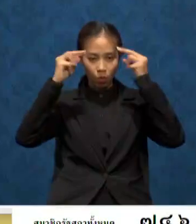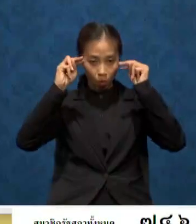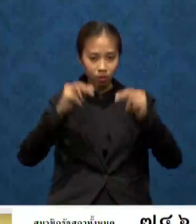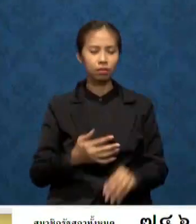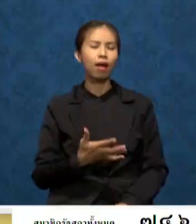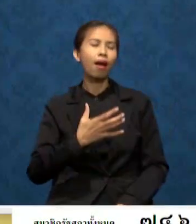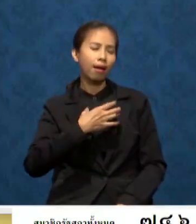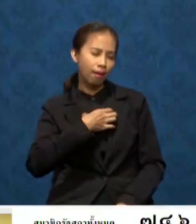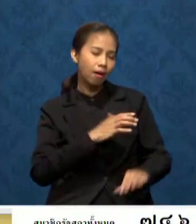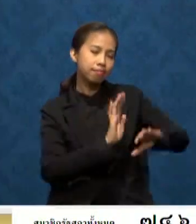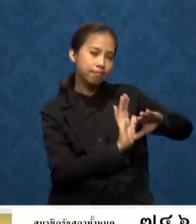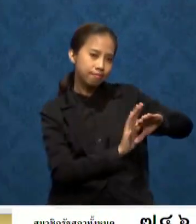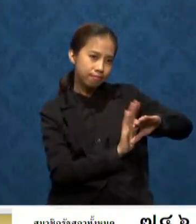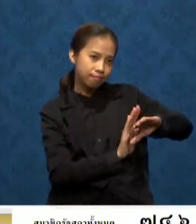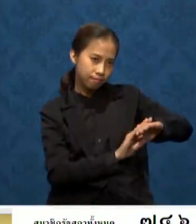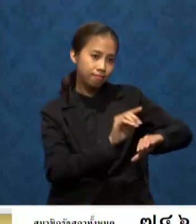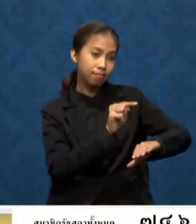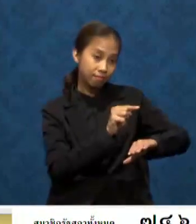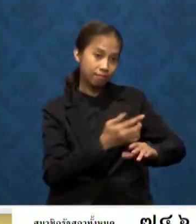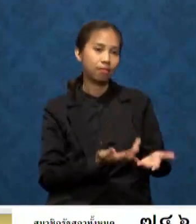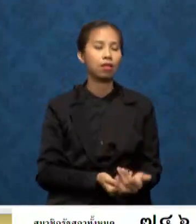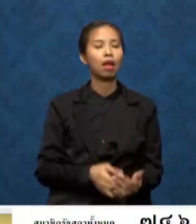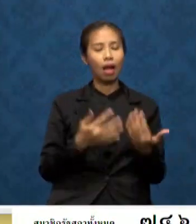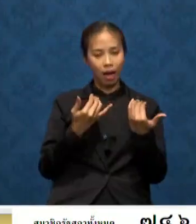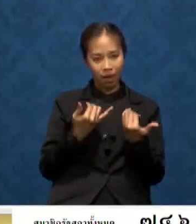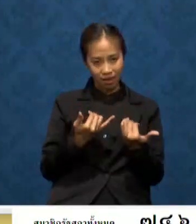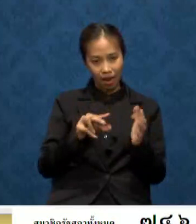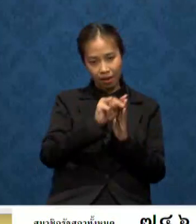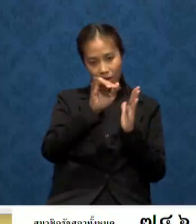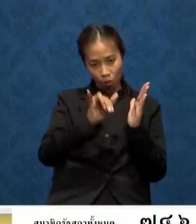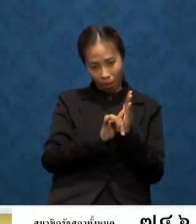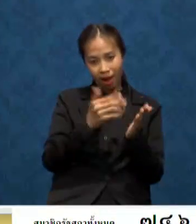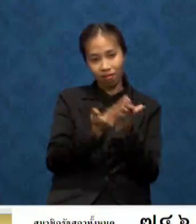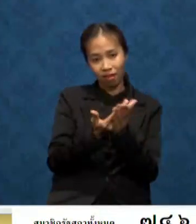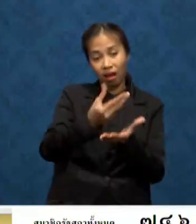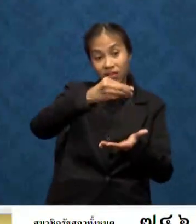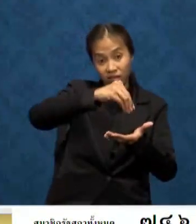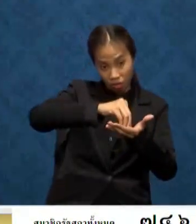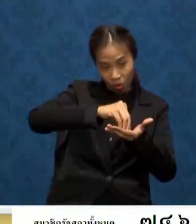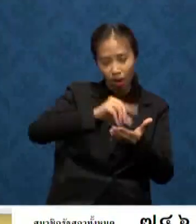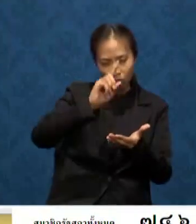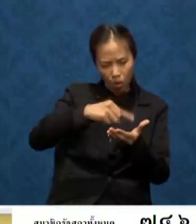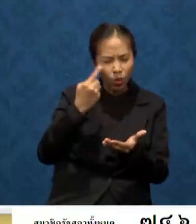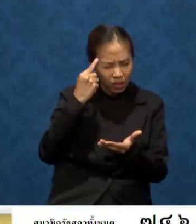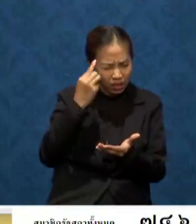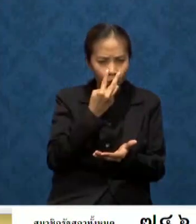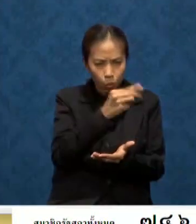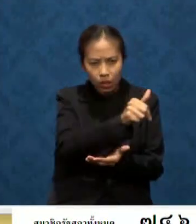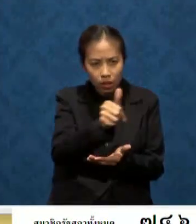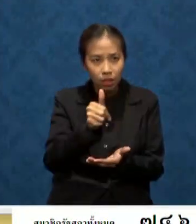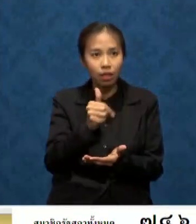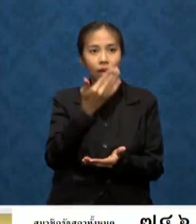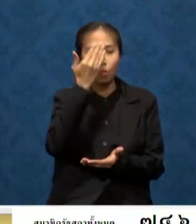ฝากเตือนนะครับว่าพิจารณานโยบายเงินดิจิตอลด้วยความรอบคอบเพราะอาจมี